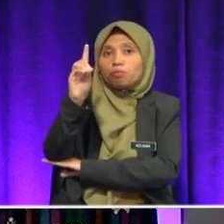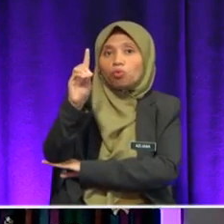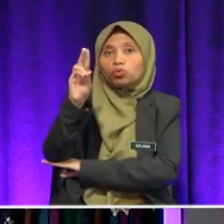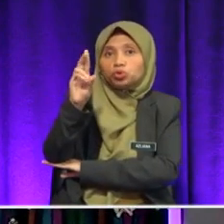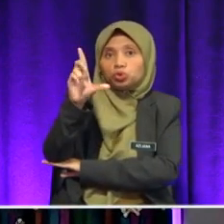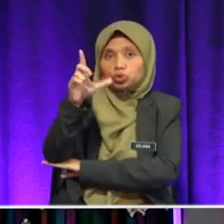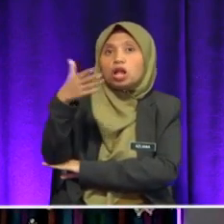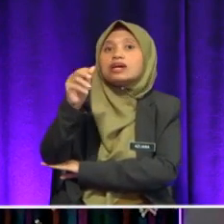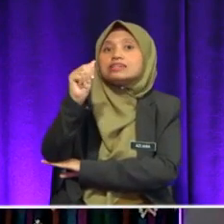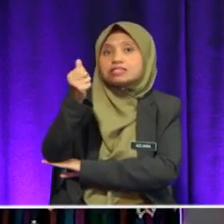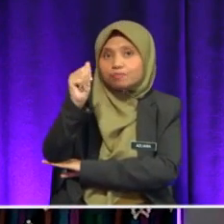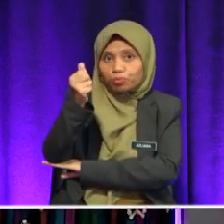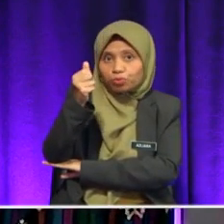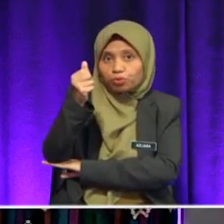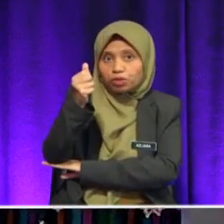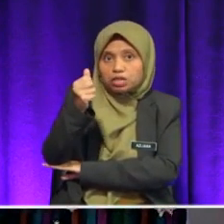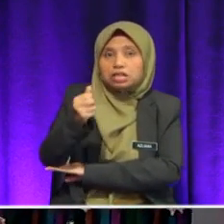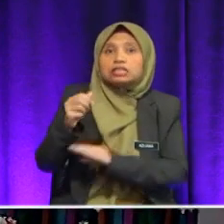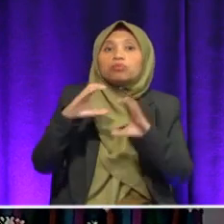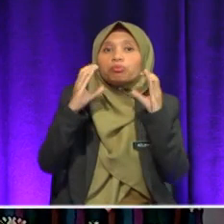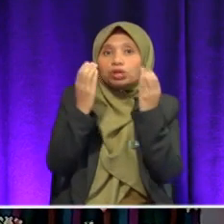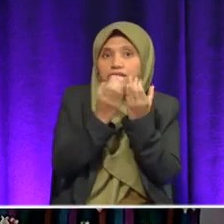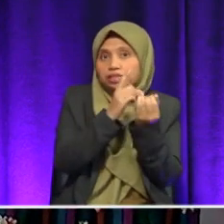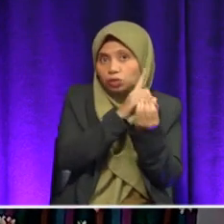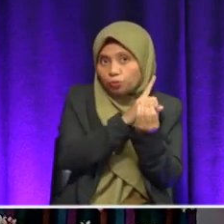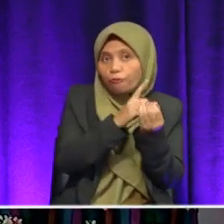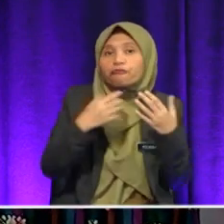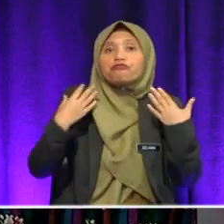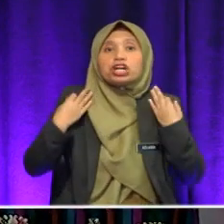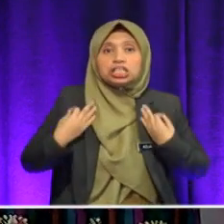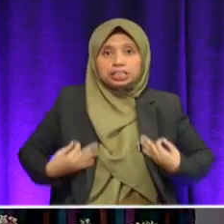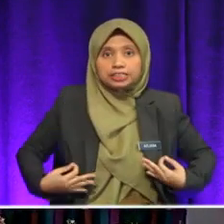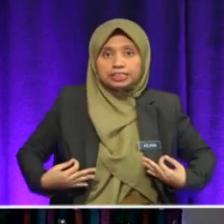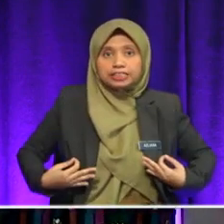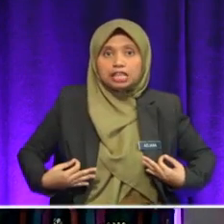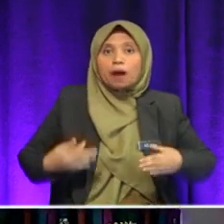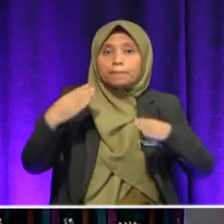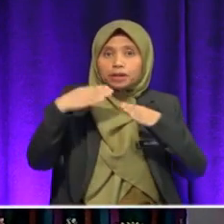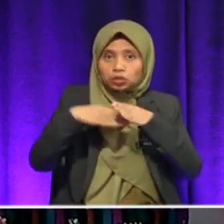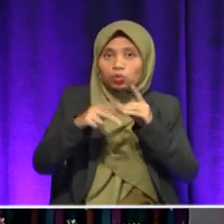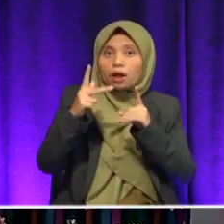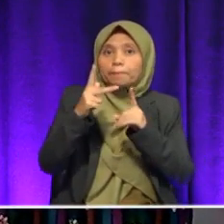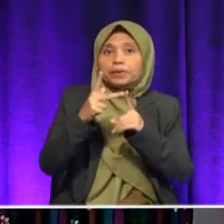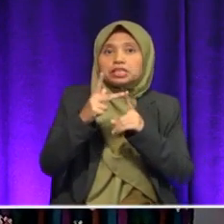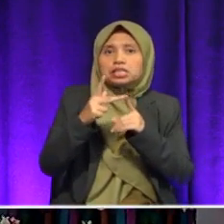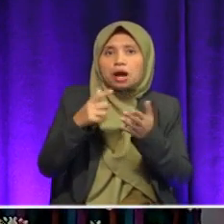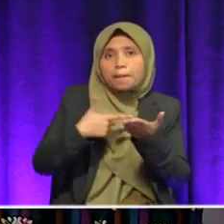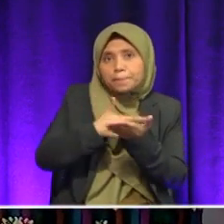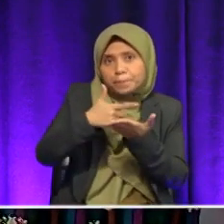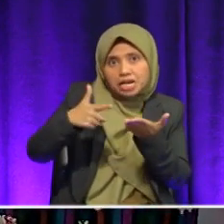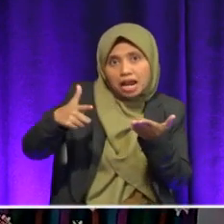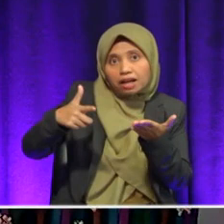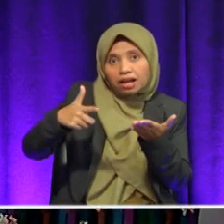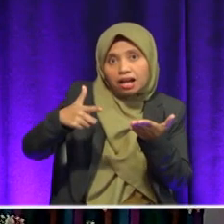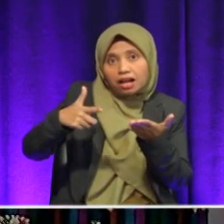lihat tadi adalah 4 sekarang ini kita masuk kuliner kepada yang